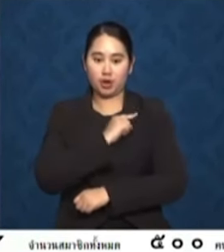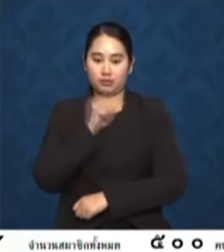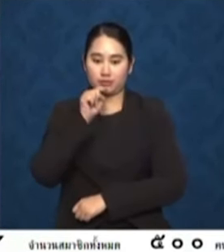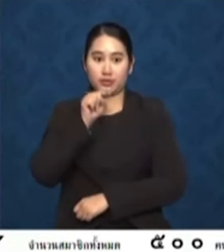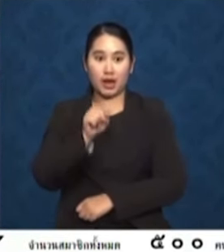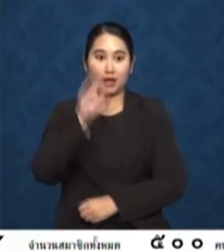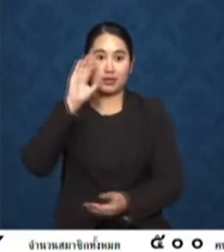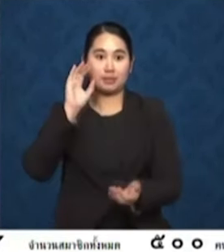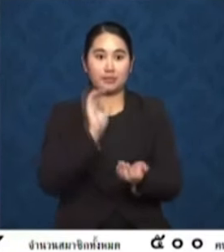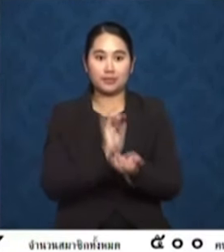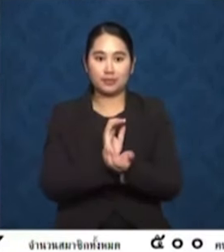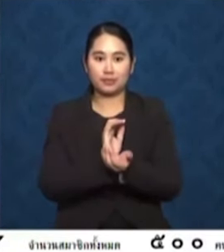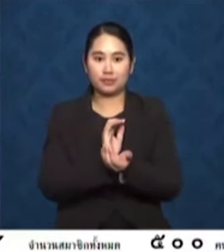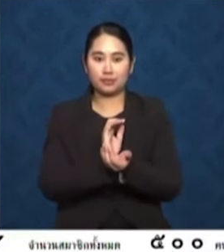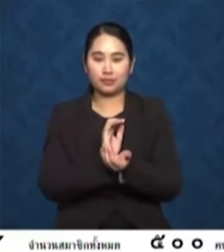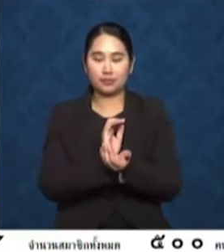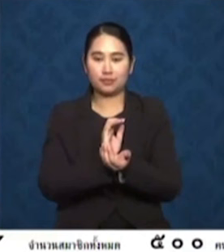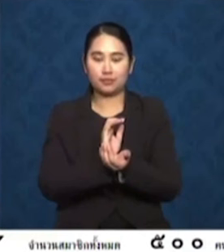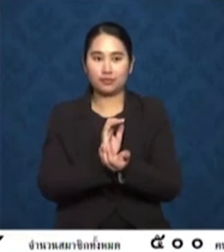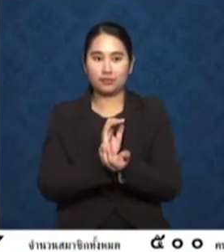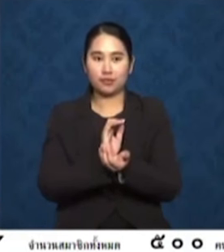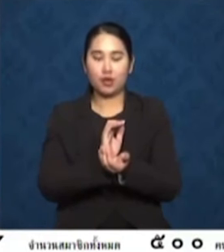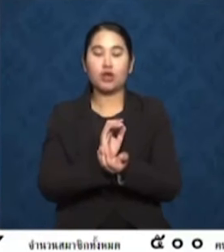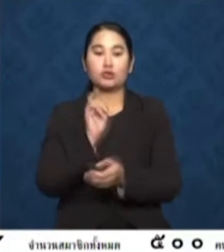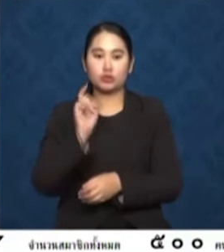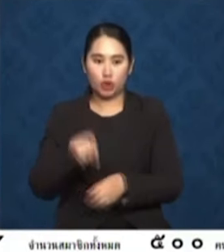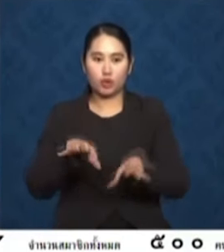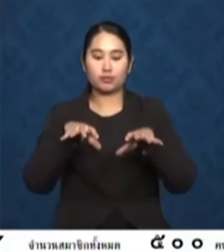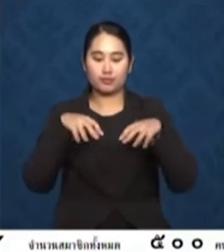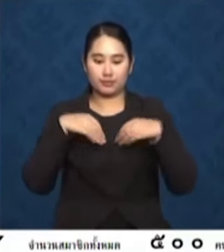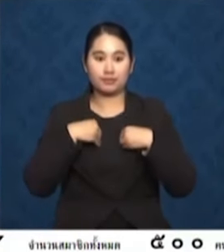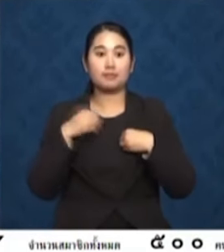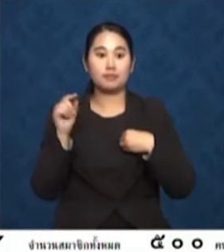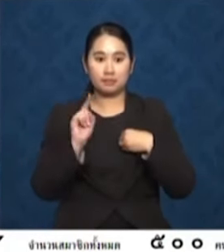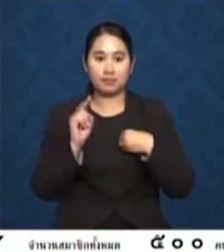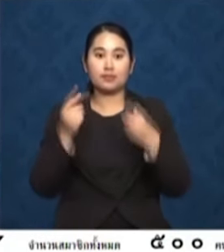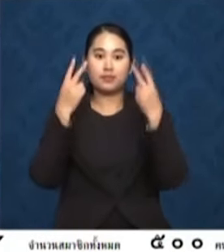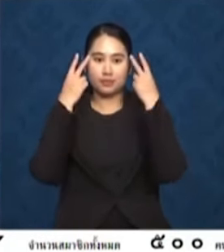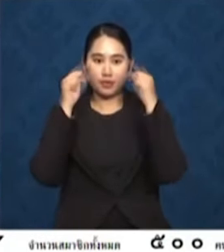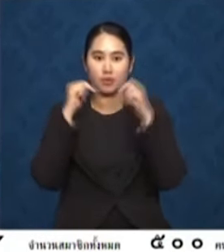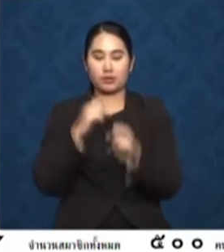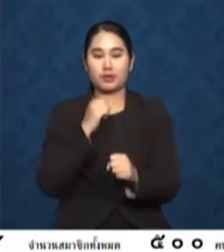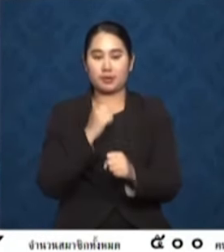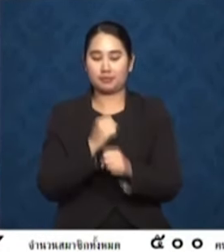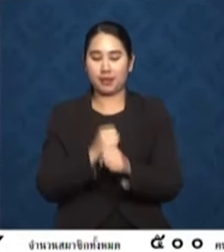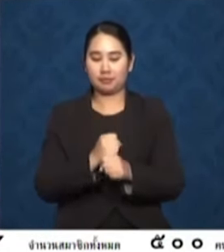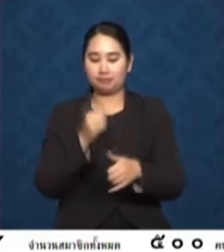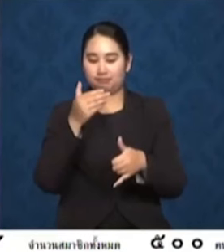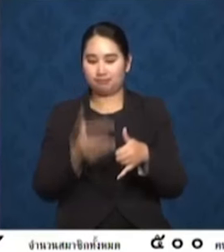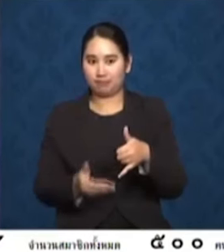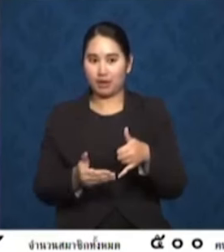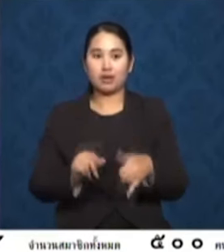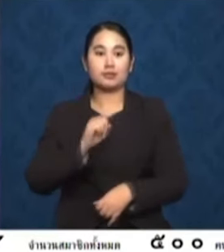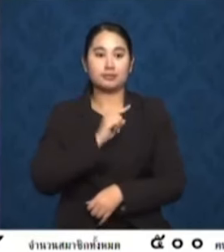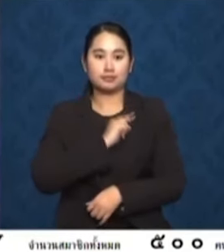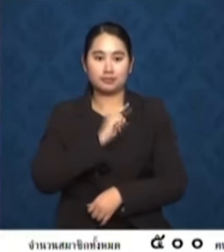แห่งชาติต้องยอมรับว่าท่านออกมาส่งสัญญาณแสดงท่าทีความรับ